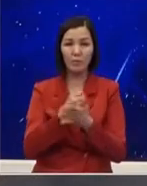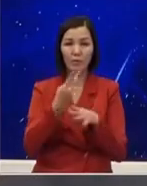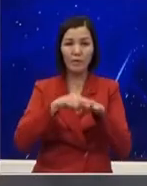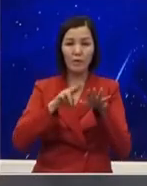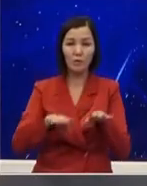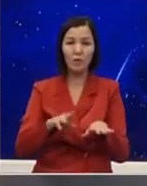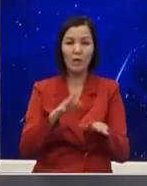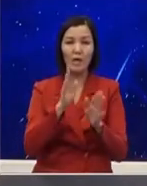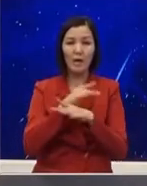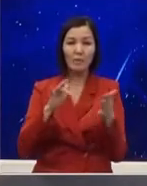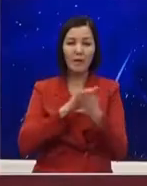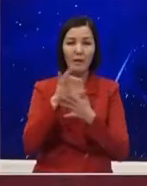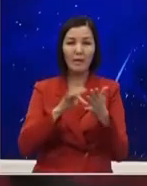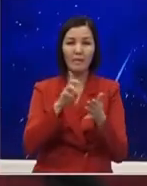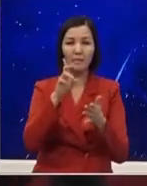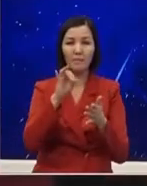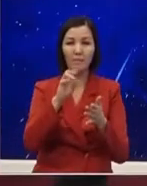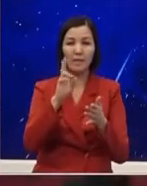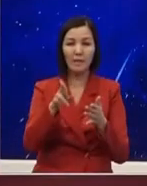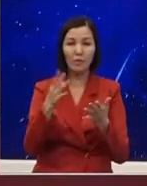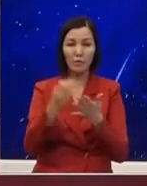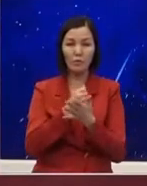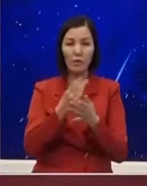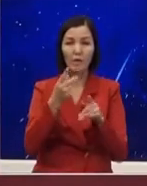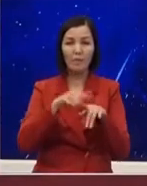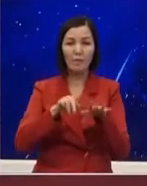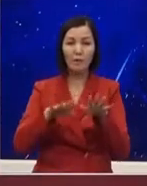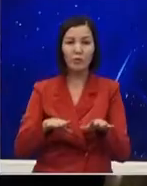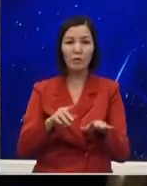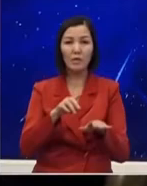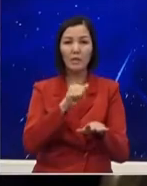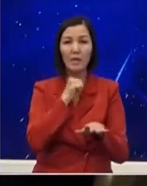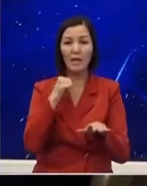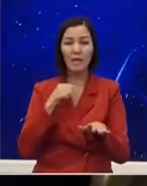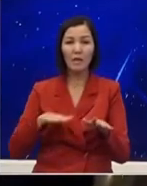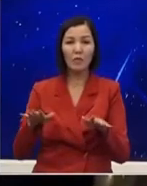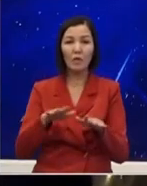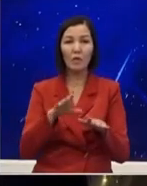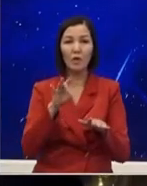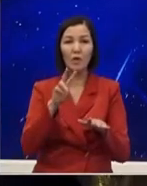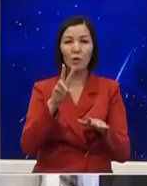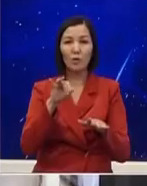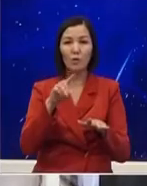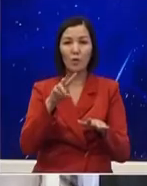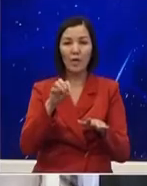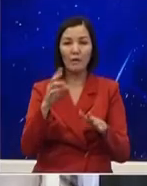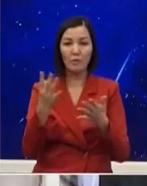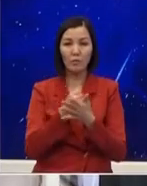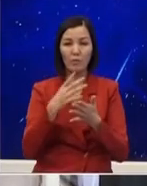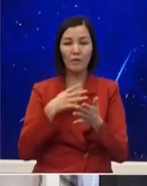екінші орын Қапшағай қаласынан келген Берік Байыловқа бұйырды. Бірінші орынды Талғар ауданынан Нұрлан Әбдібеков еншіледі. Мен оның